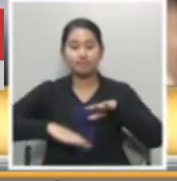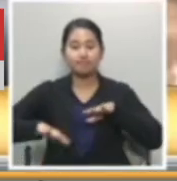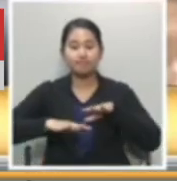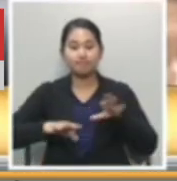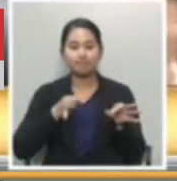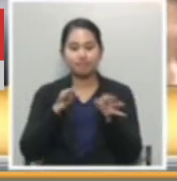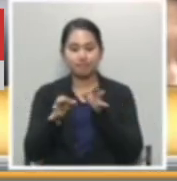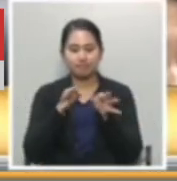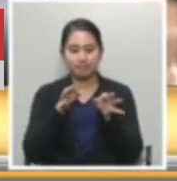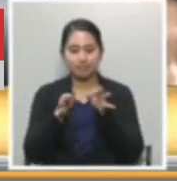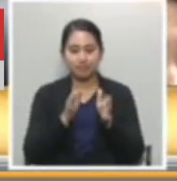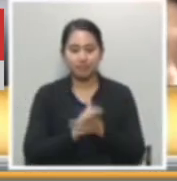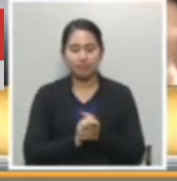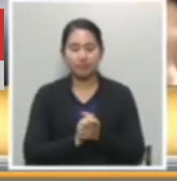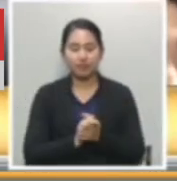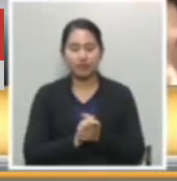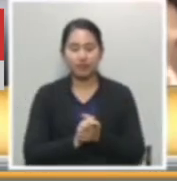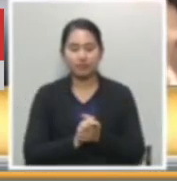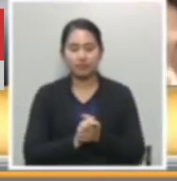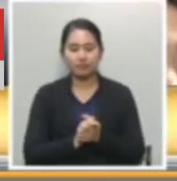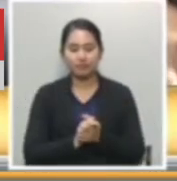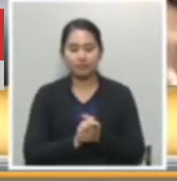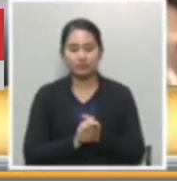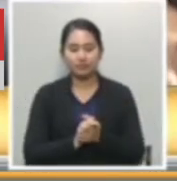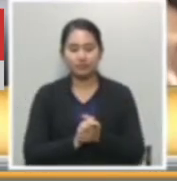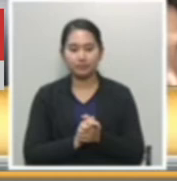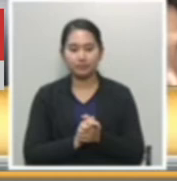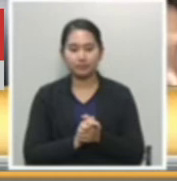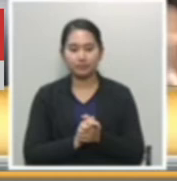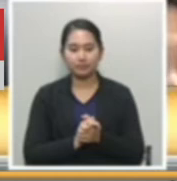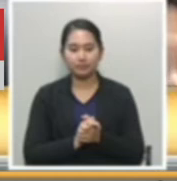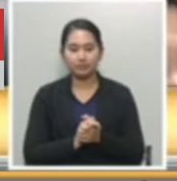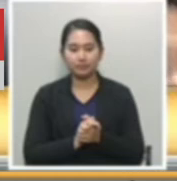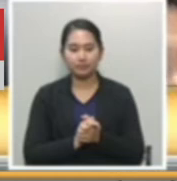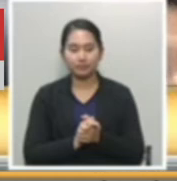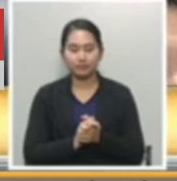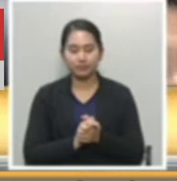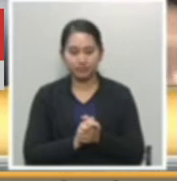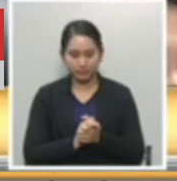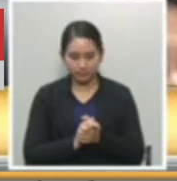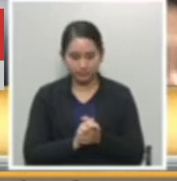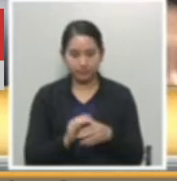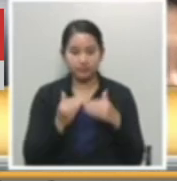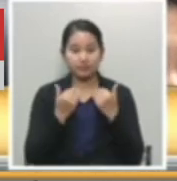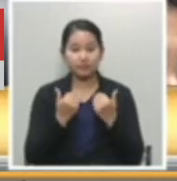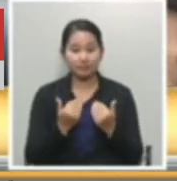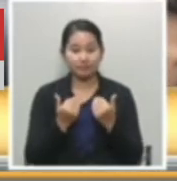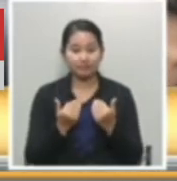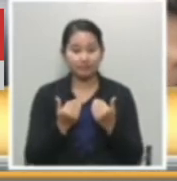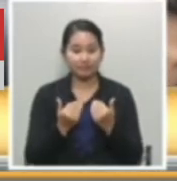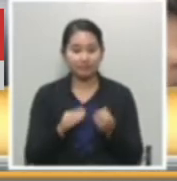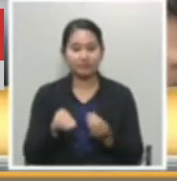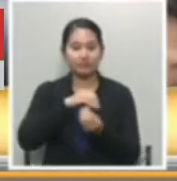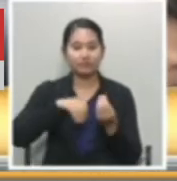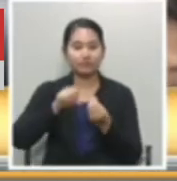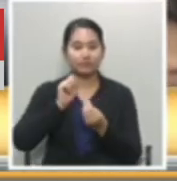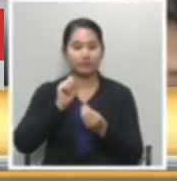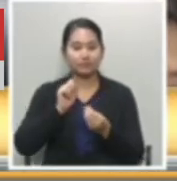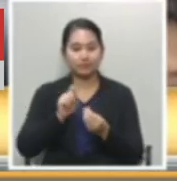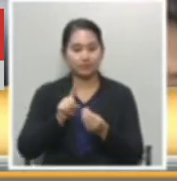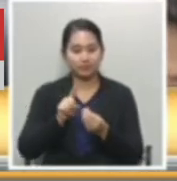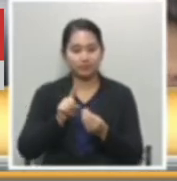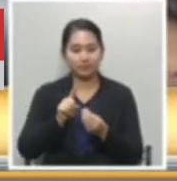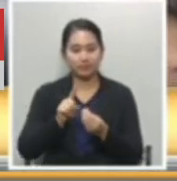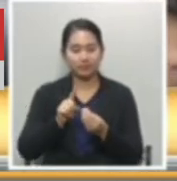าสิ่งที่คือขนาดนี้นะครับเศรษฐกิจยัง